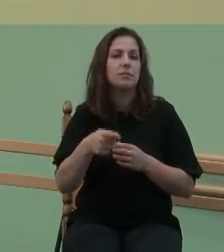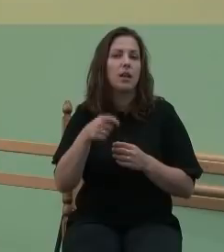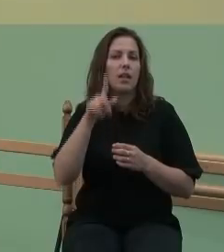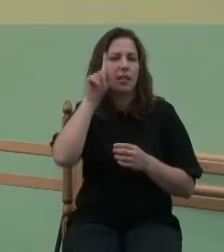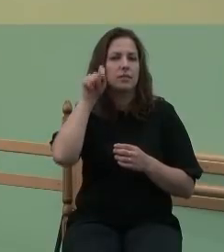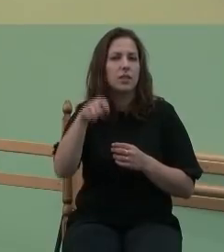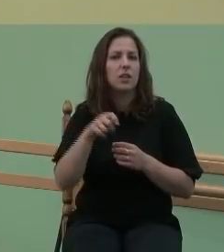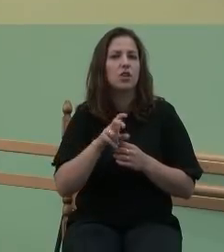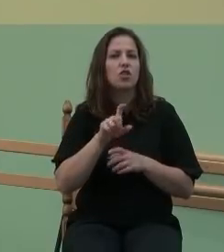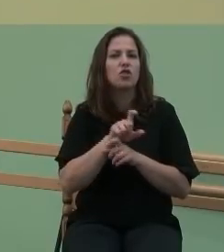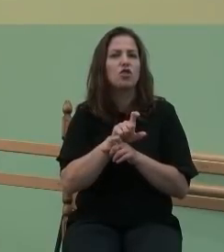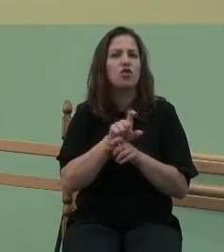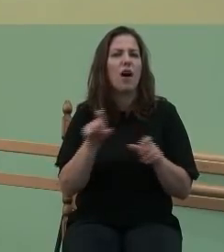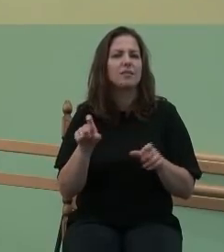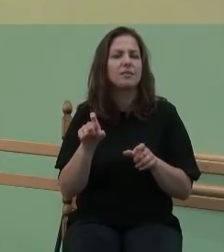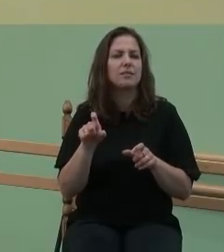to się nazywa